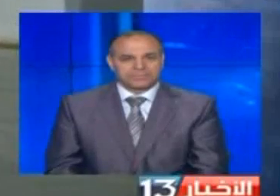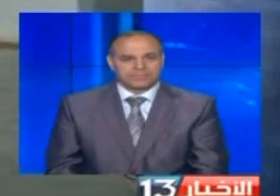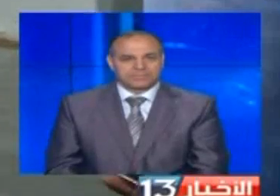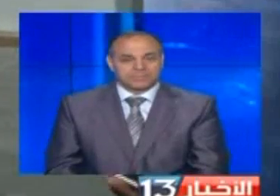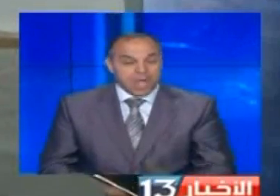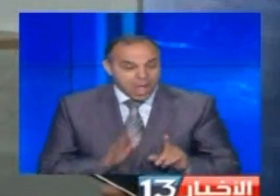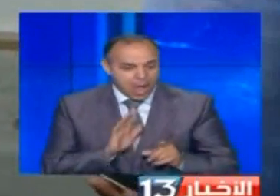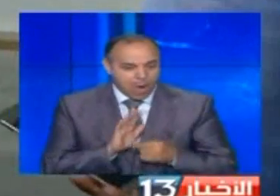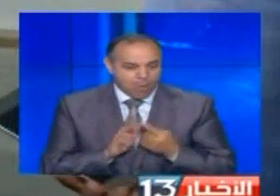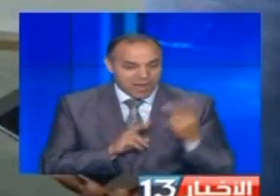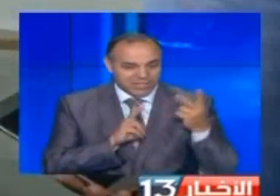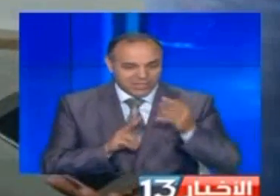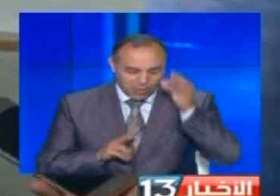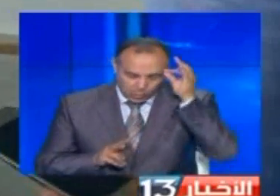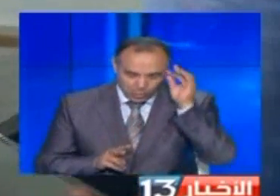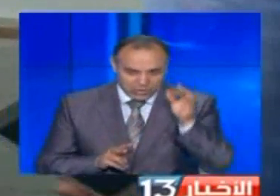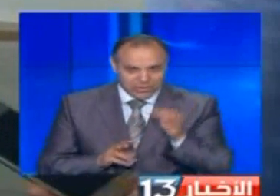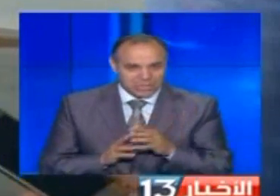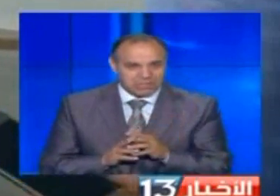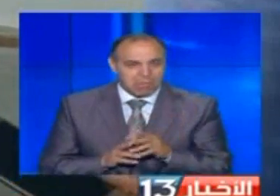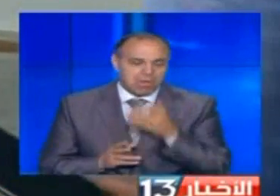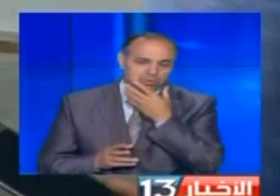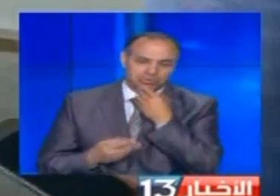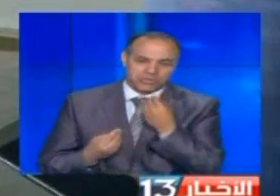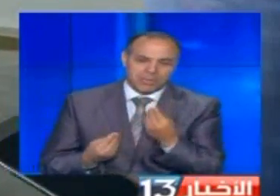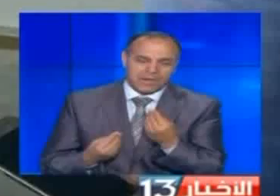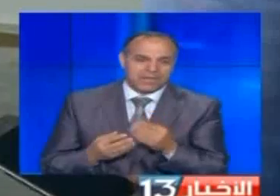إنها أول مرة أزور فيها تونس وأجدها جميلة.